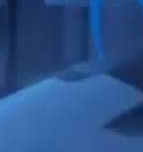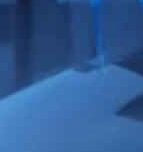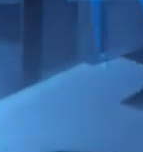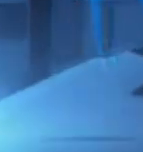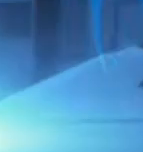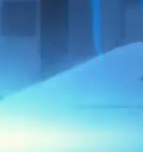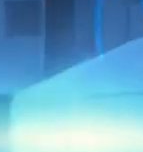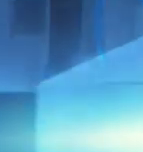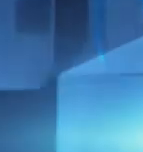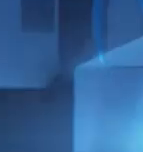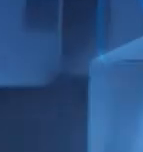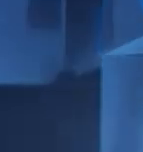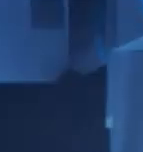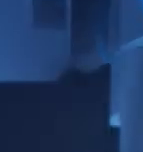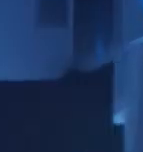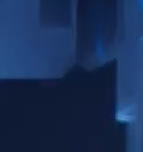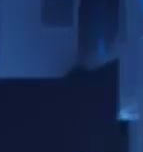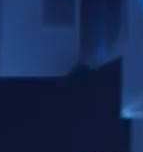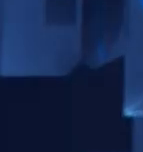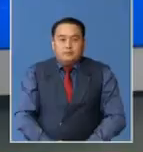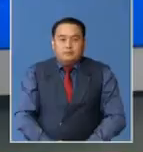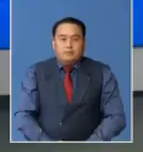Амангельдинов, Ержан Дюсен, телеканал ЖТСУ.